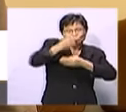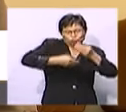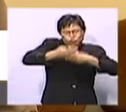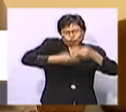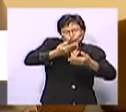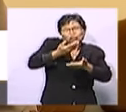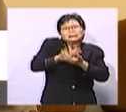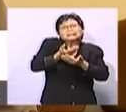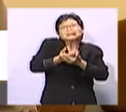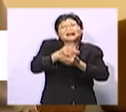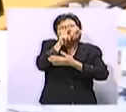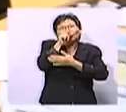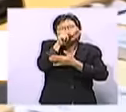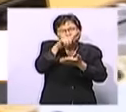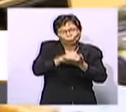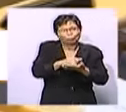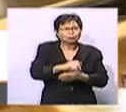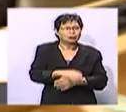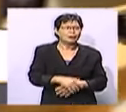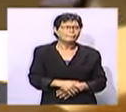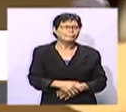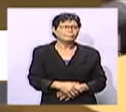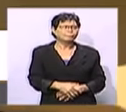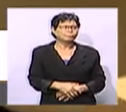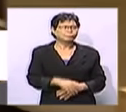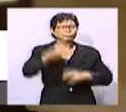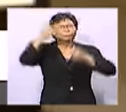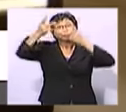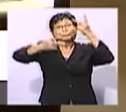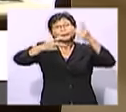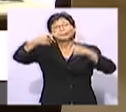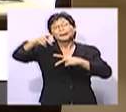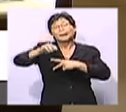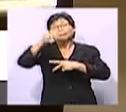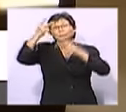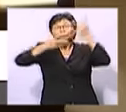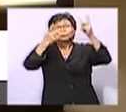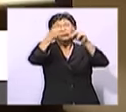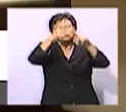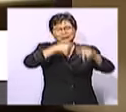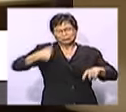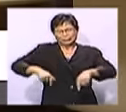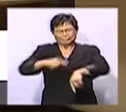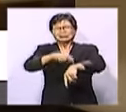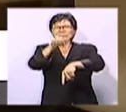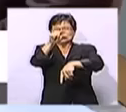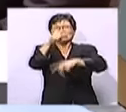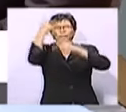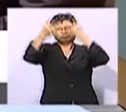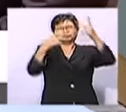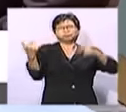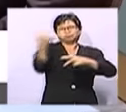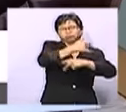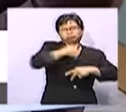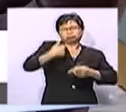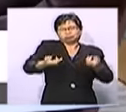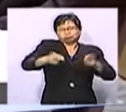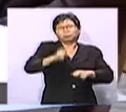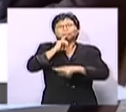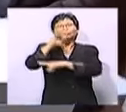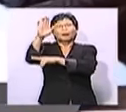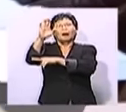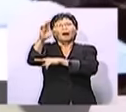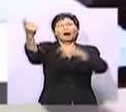pemrosesan sarang burung ini. Lawatan Perdana Menteri ke China dalam masa terdekat diharap dapat menandatangani